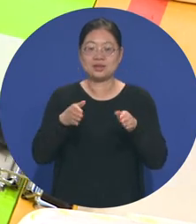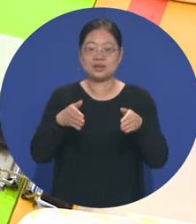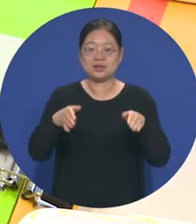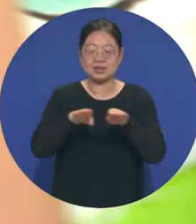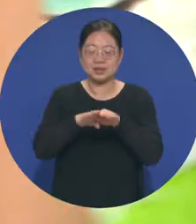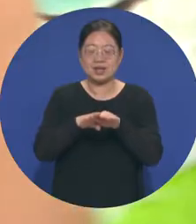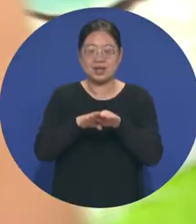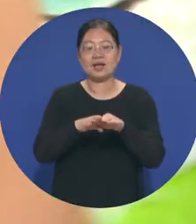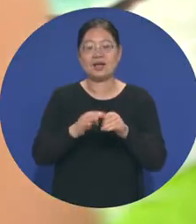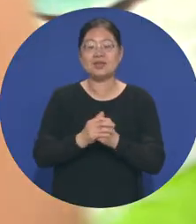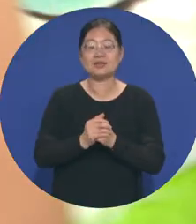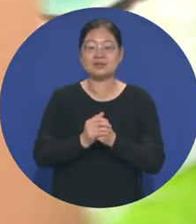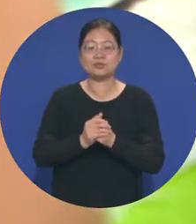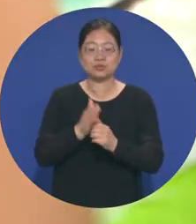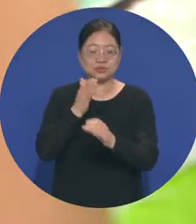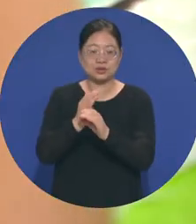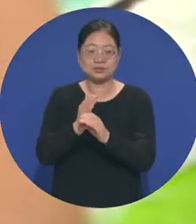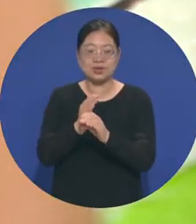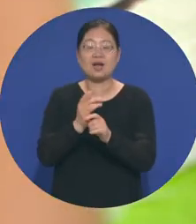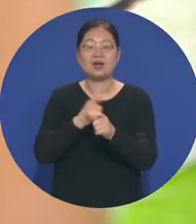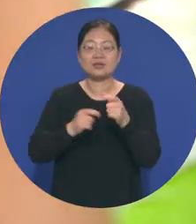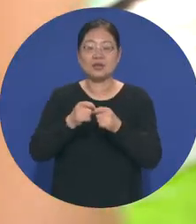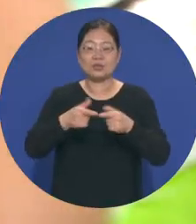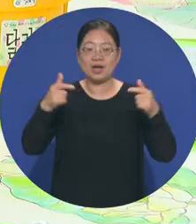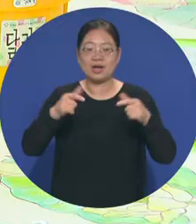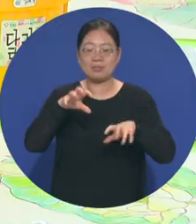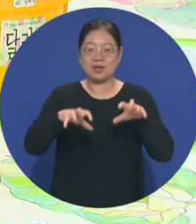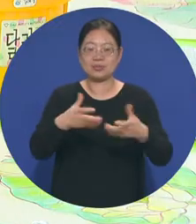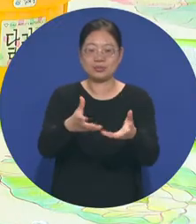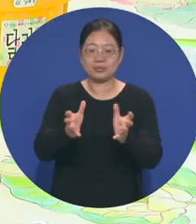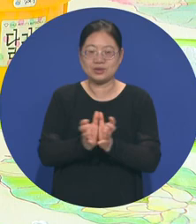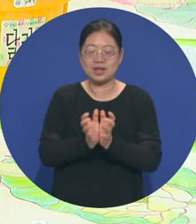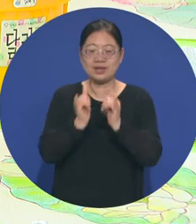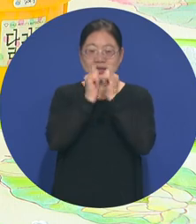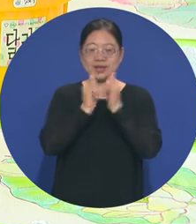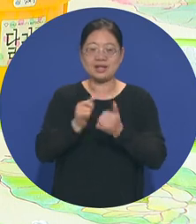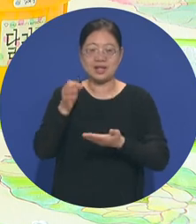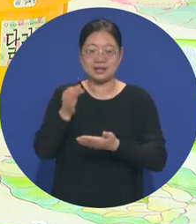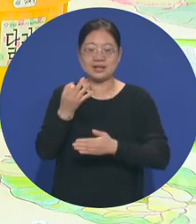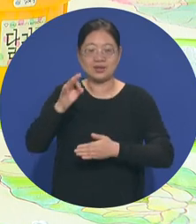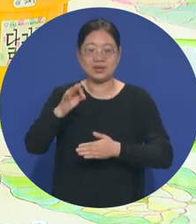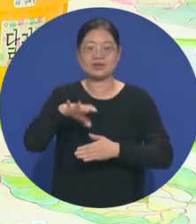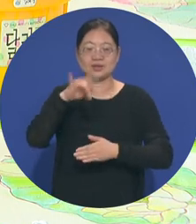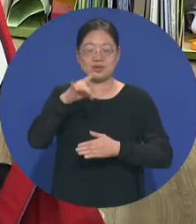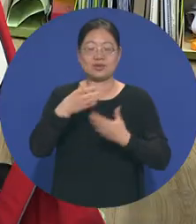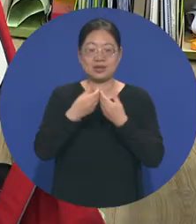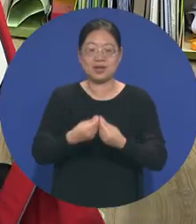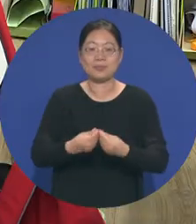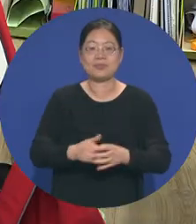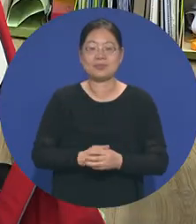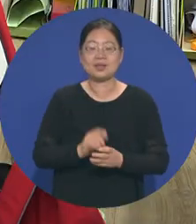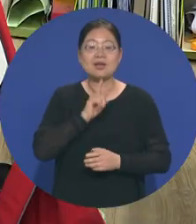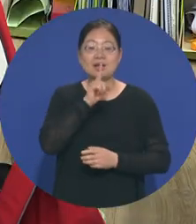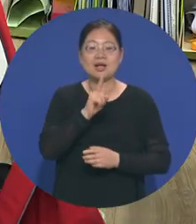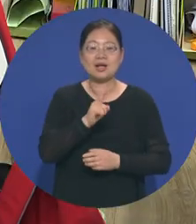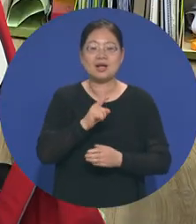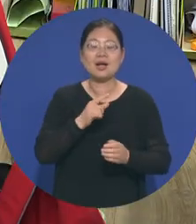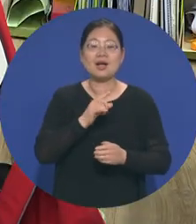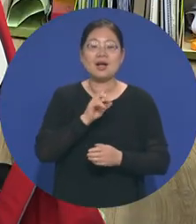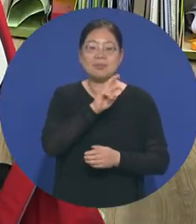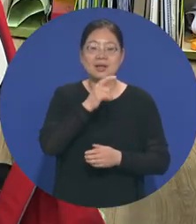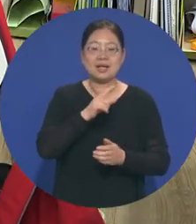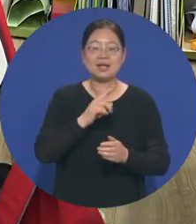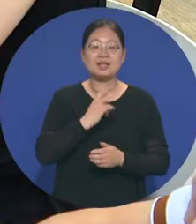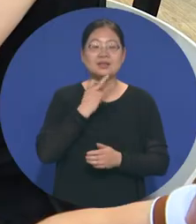중심의 돌봄 체계의 틈새를 보완하는 마을 공동체 돌봄 활동에 사회적 가치를 인정한 첫 사례입니다. 신청 대상은 만